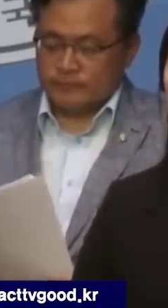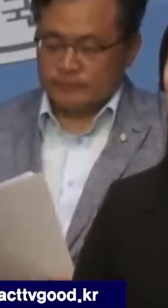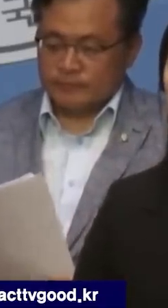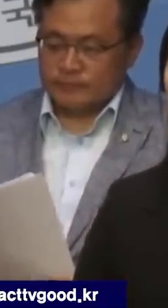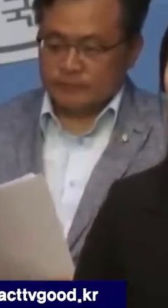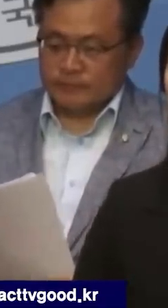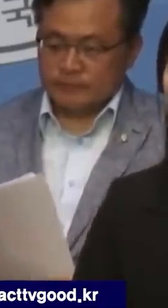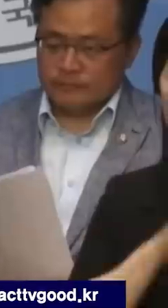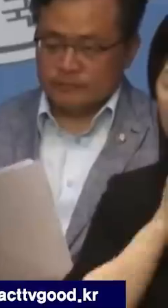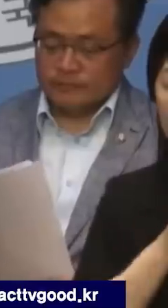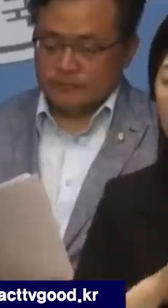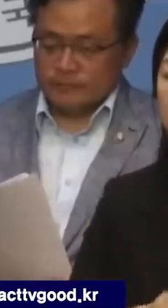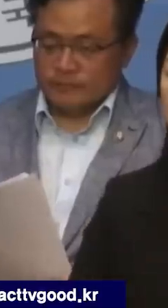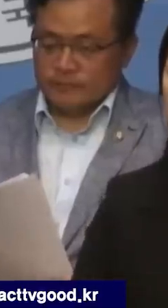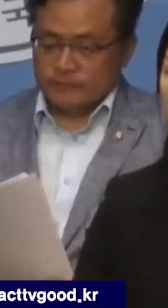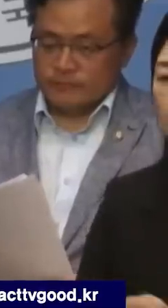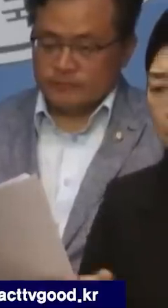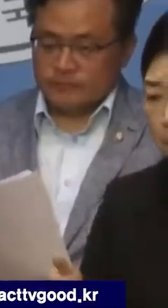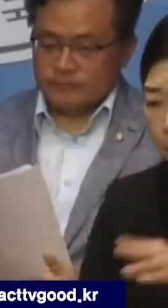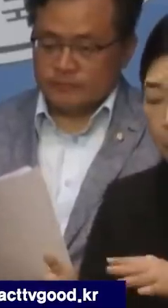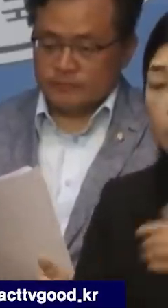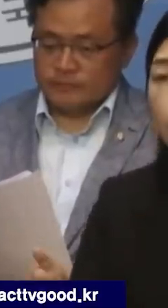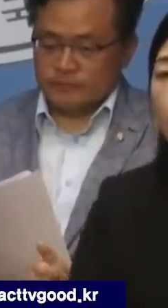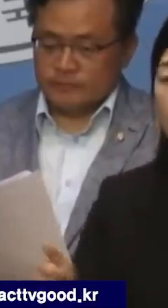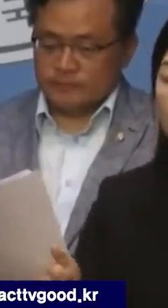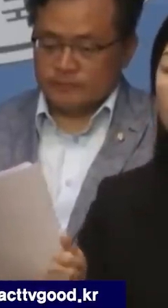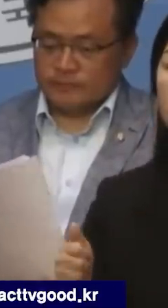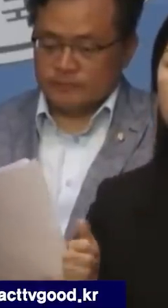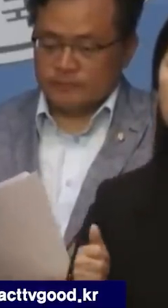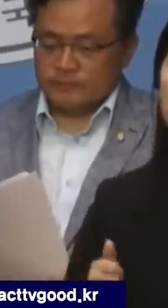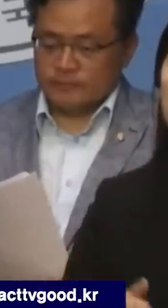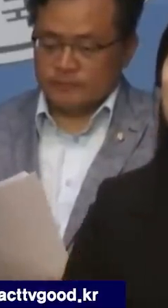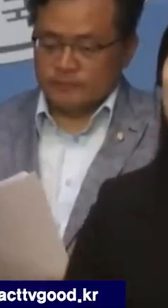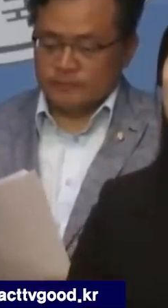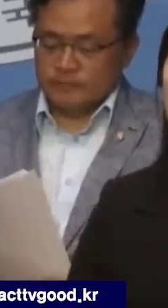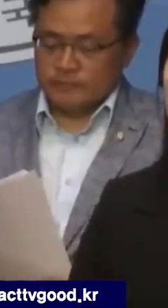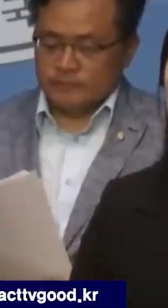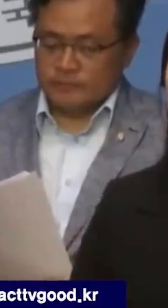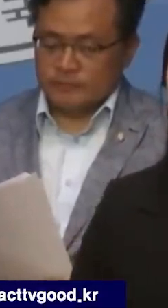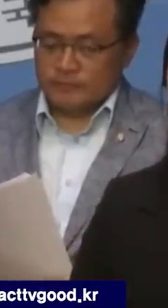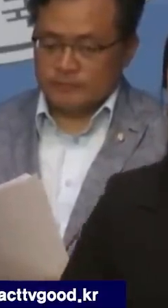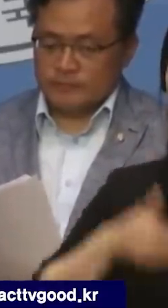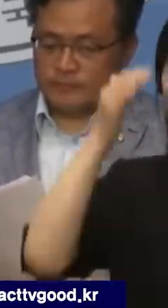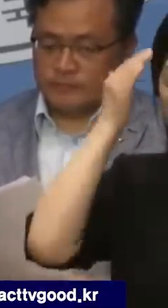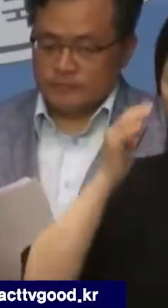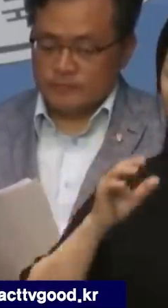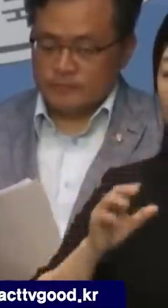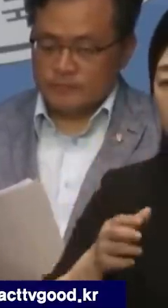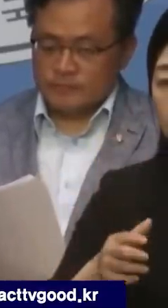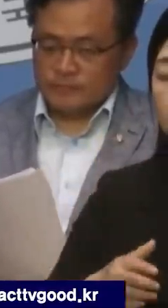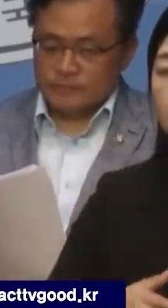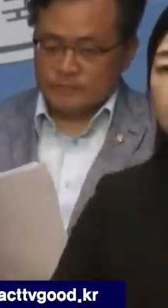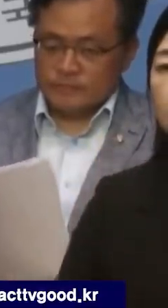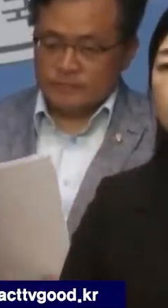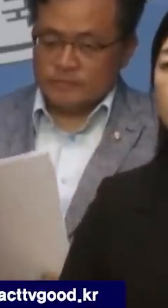이 당연한 말 한마디를 못한다는 게 이 대한민국에서